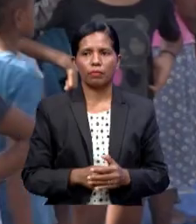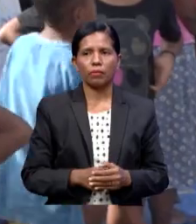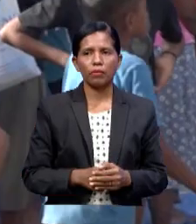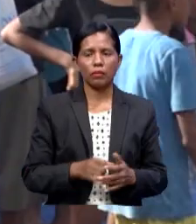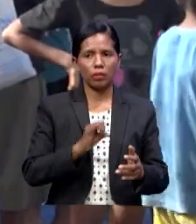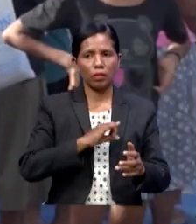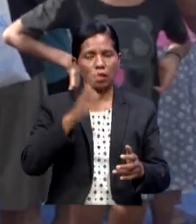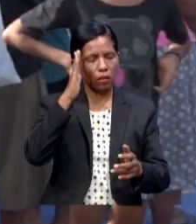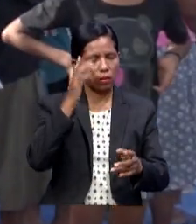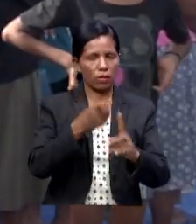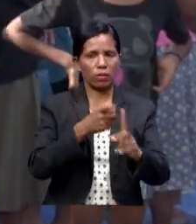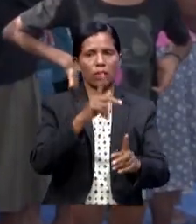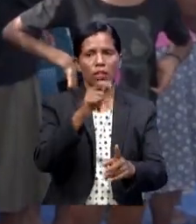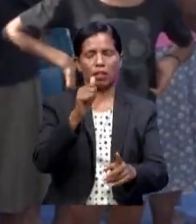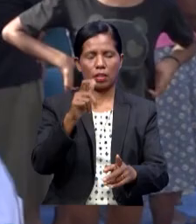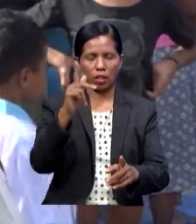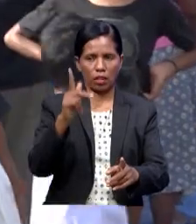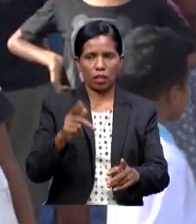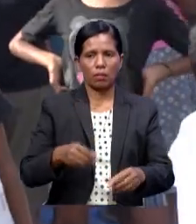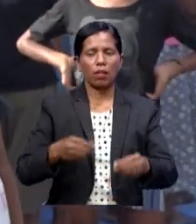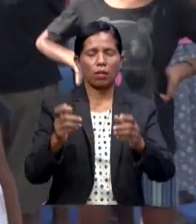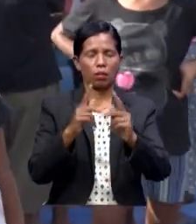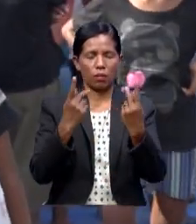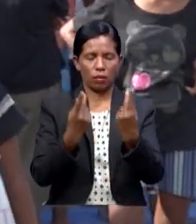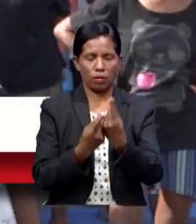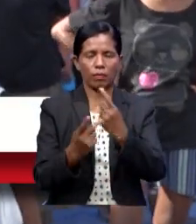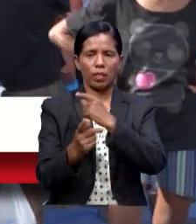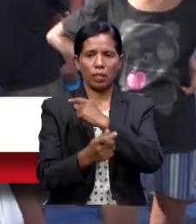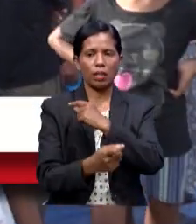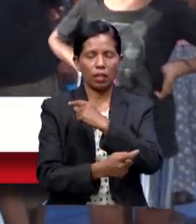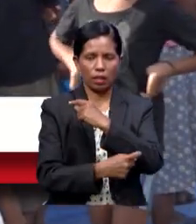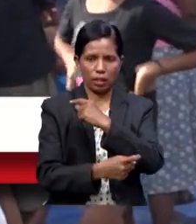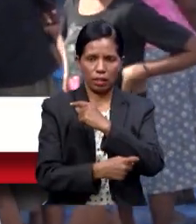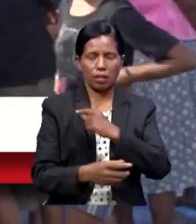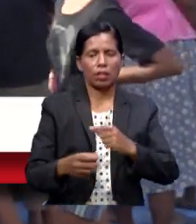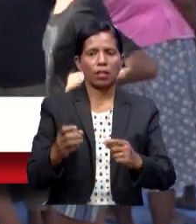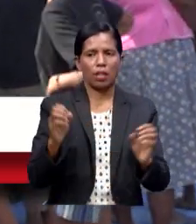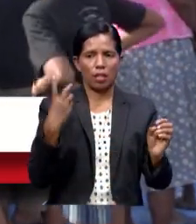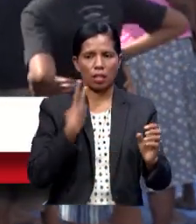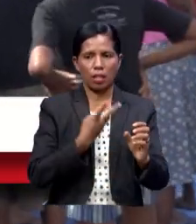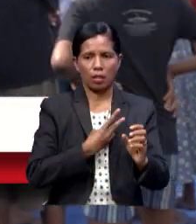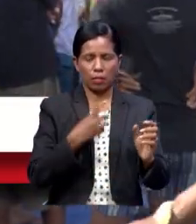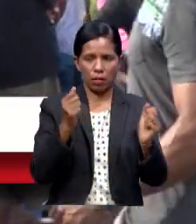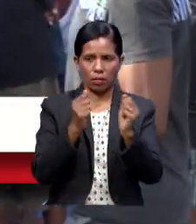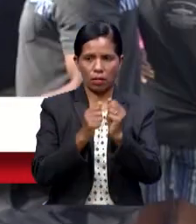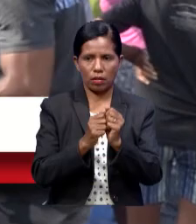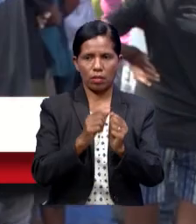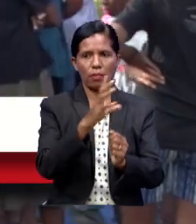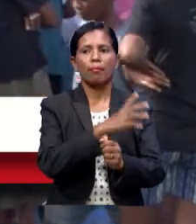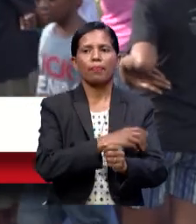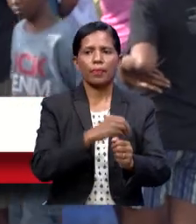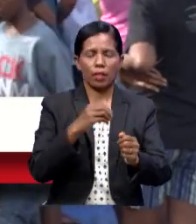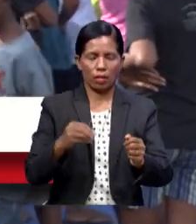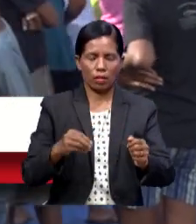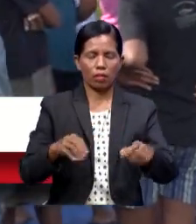husi parte ka ki hasan sang balo. Bai ha kompanya sira lao san sang sira ne dala ruma mo sami ho amininia superior sira ho